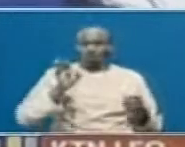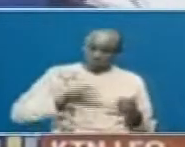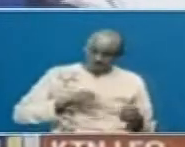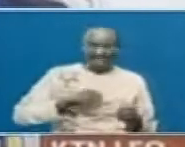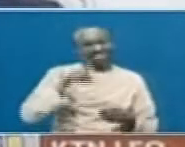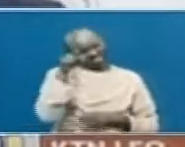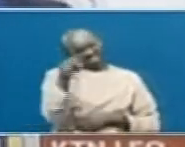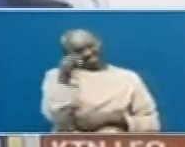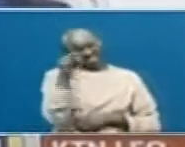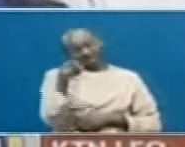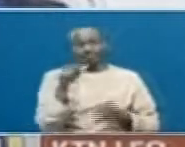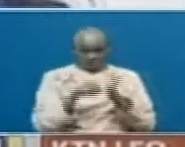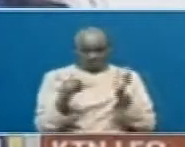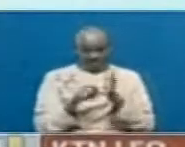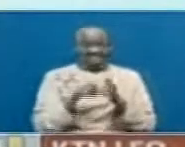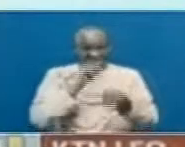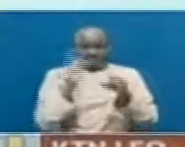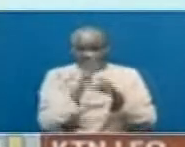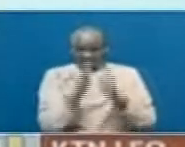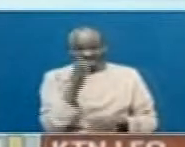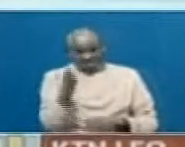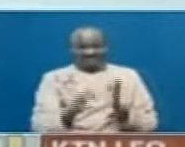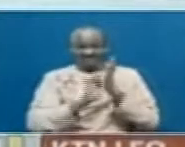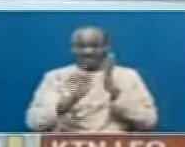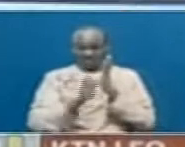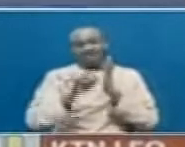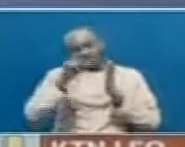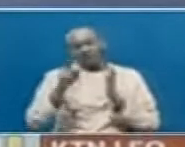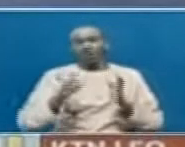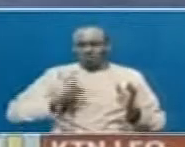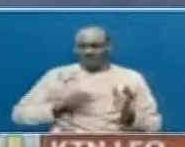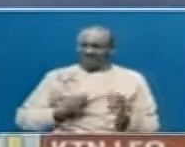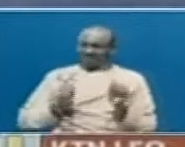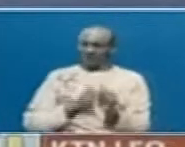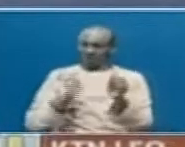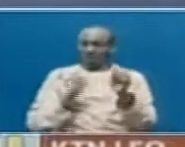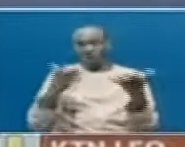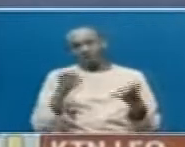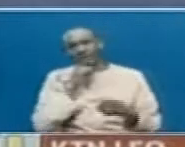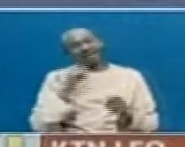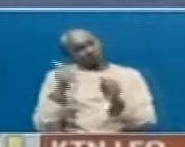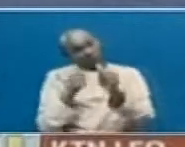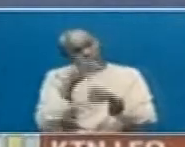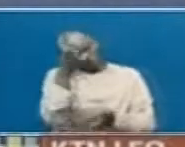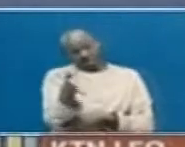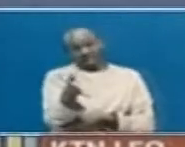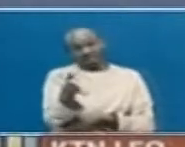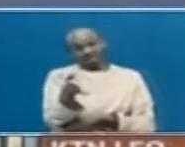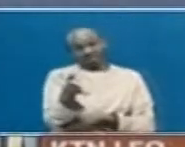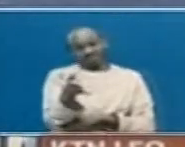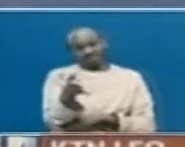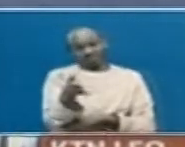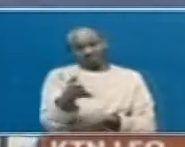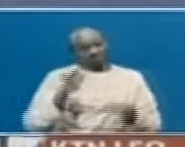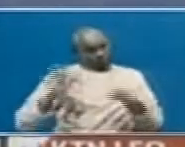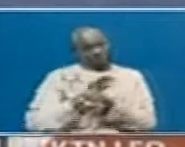kiume, mapenzi, kwa sababu msanii akishajulikana anafuatwa na mwenzake ambaye yuko kwa upande ule sana. Na